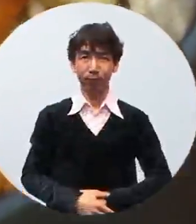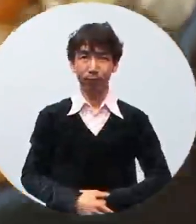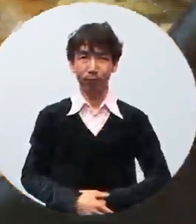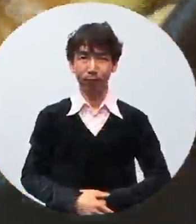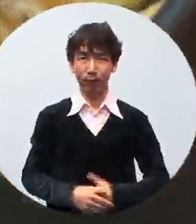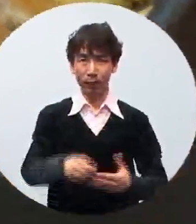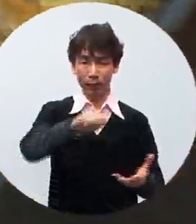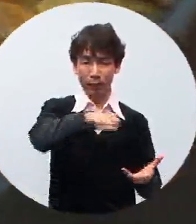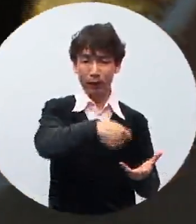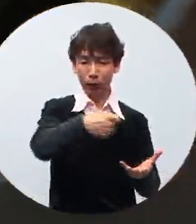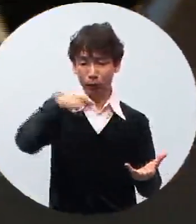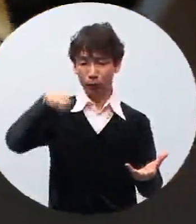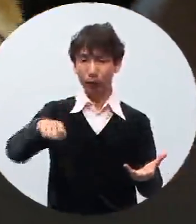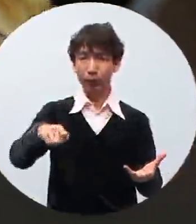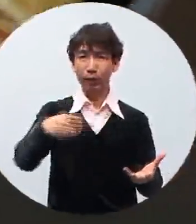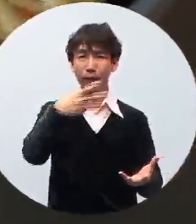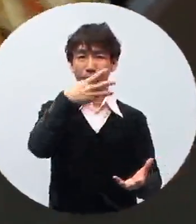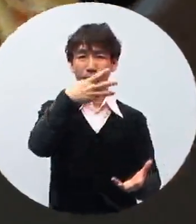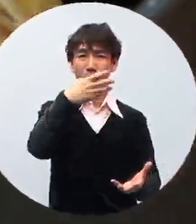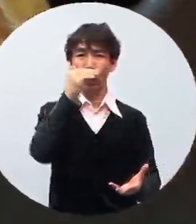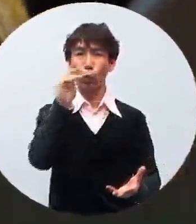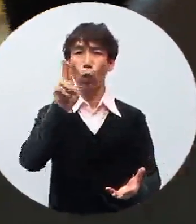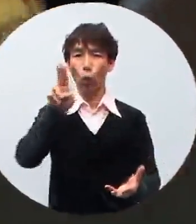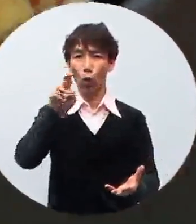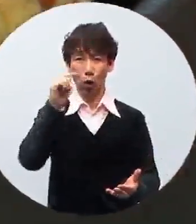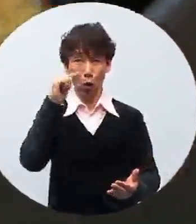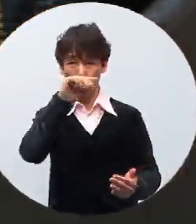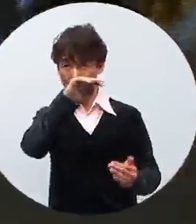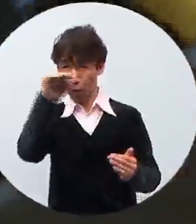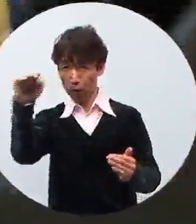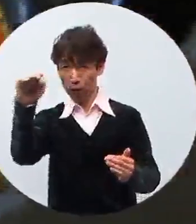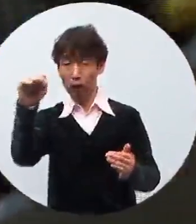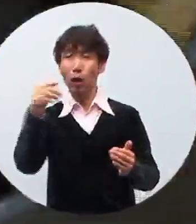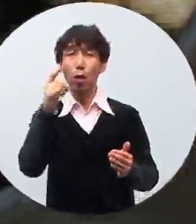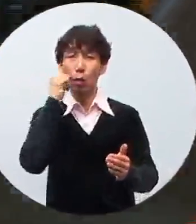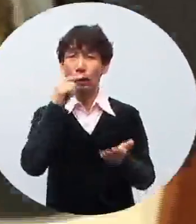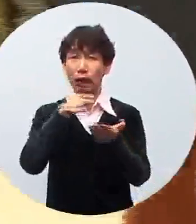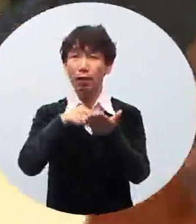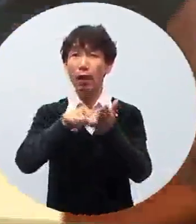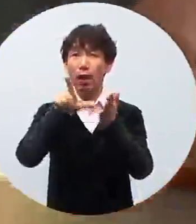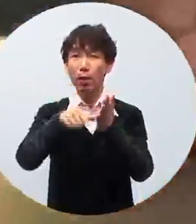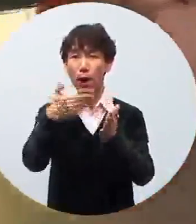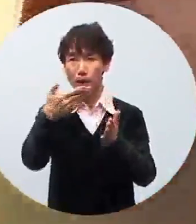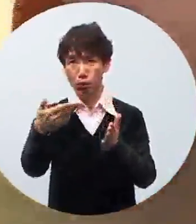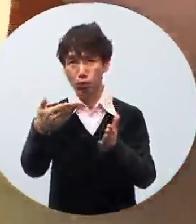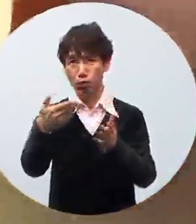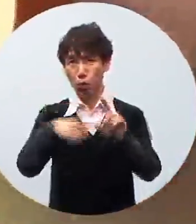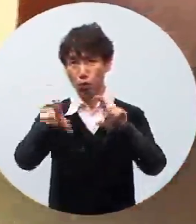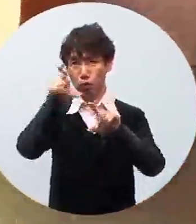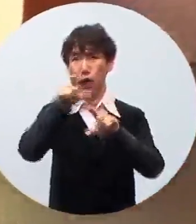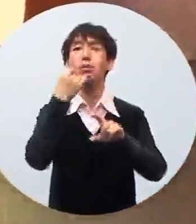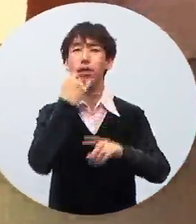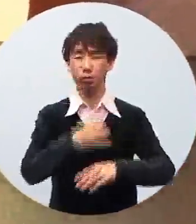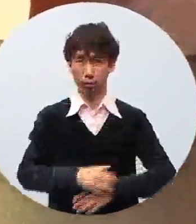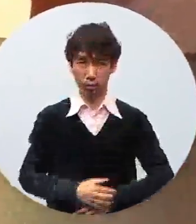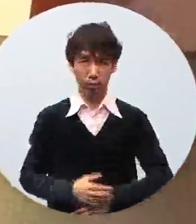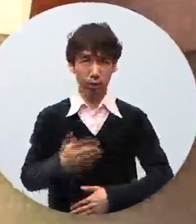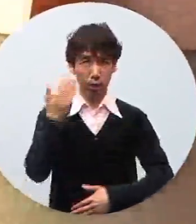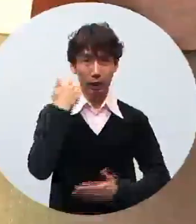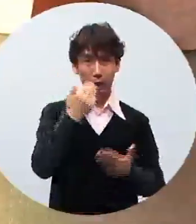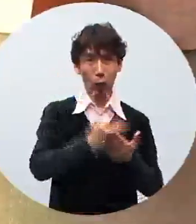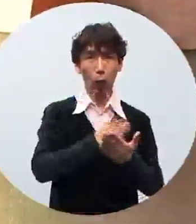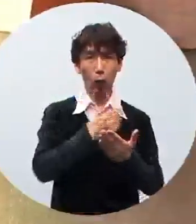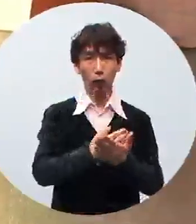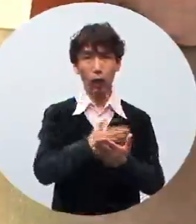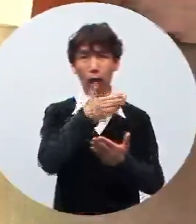煮汁を3合の目盛りまで入れましたが、足りなかったら水を入れてもいいですか？ はい、大丈夫です。 はい、 先ほどの残った具材を入れていき